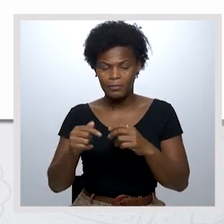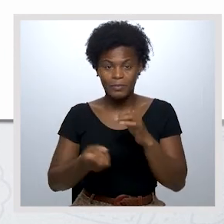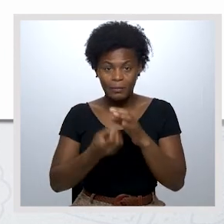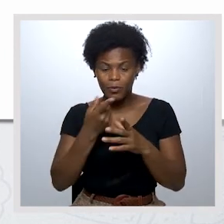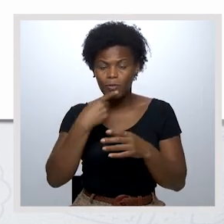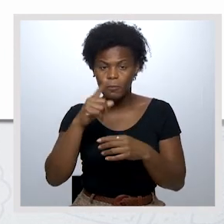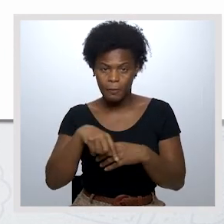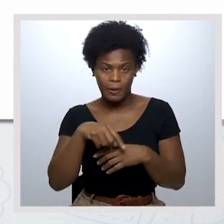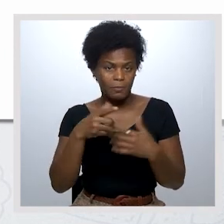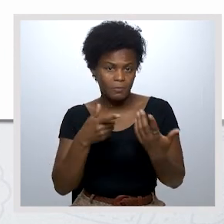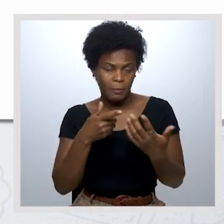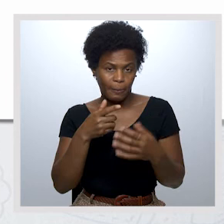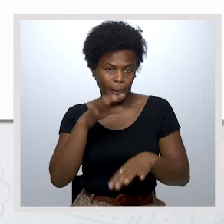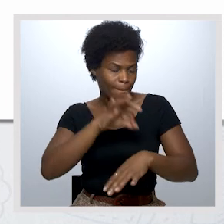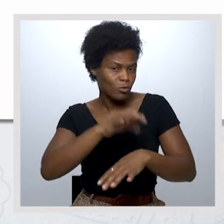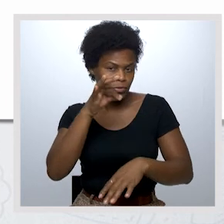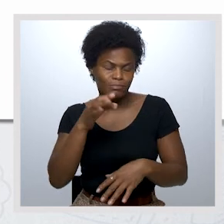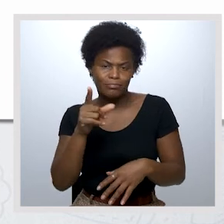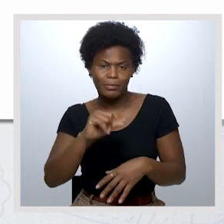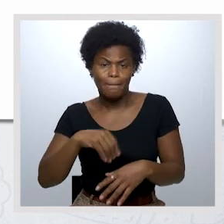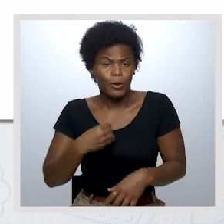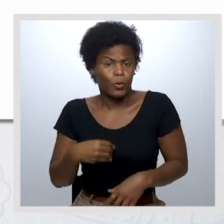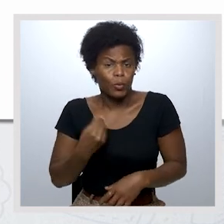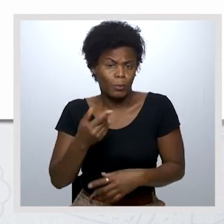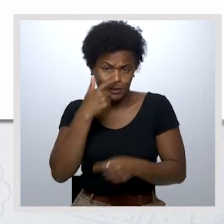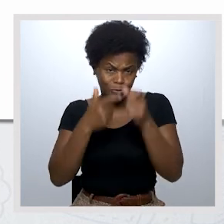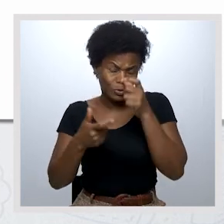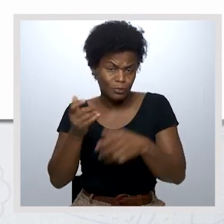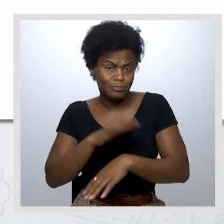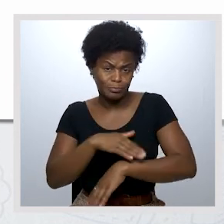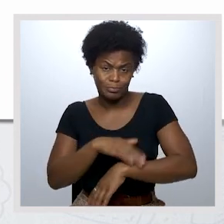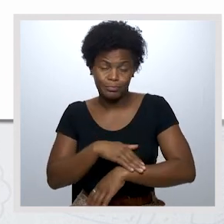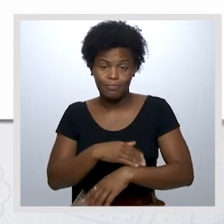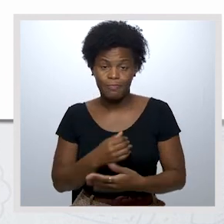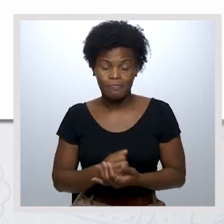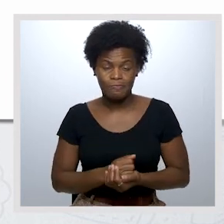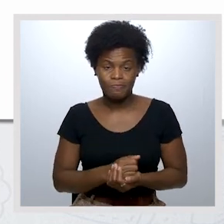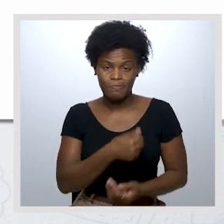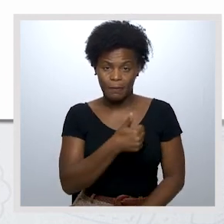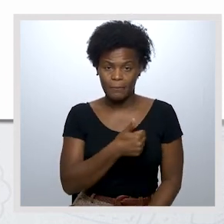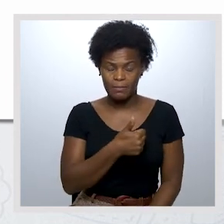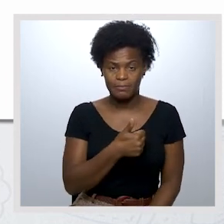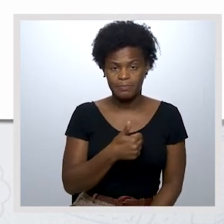du chikungunya. Le moustique préoccupe les autorités. B.